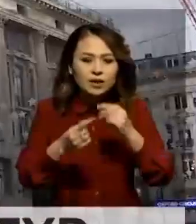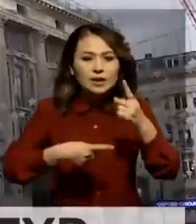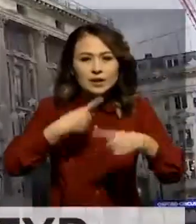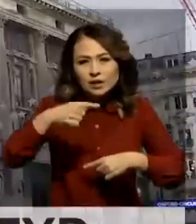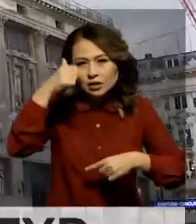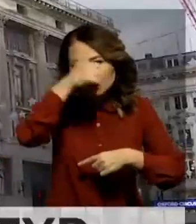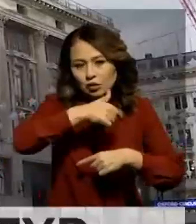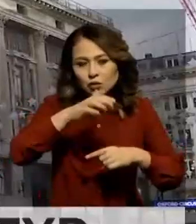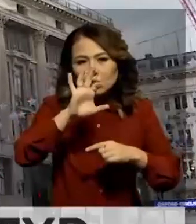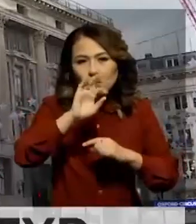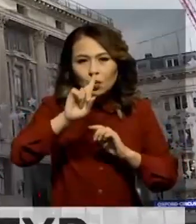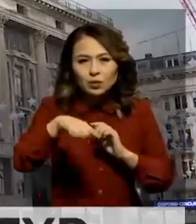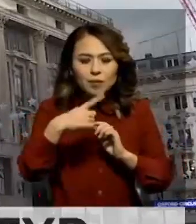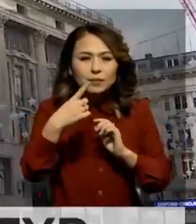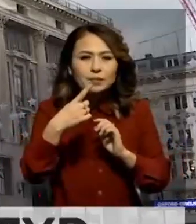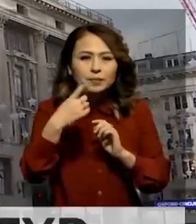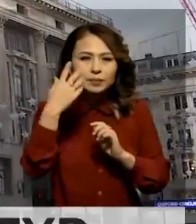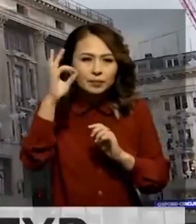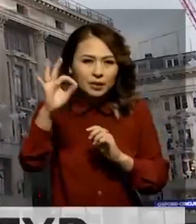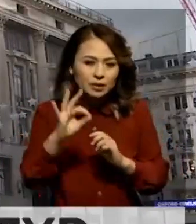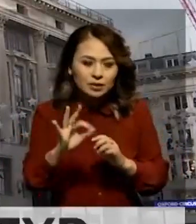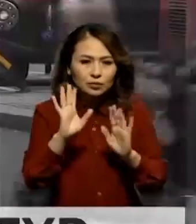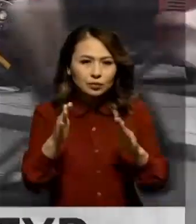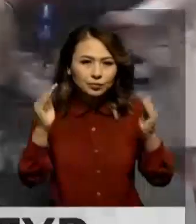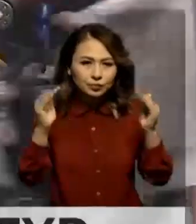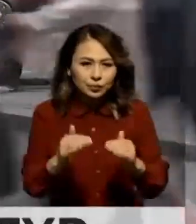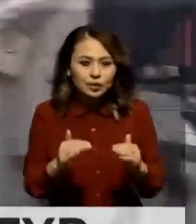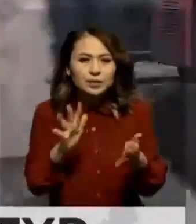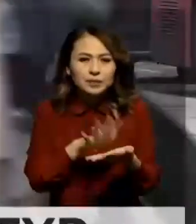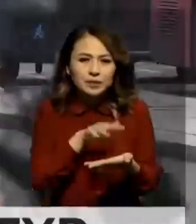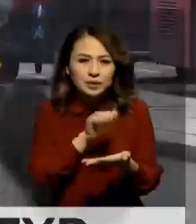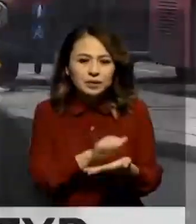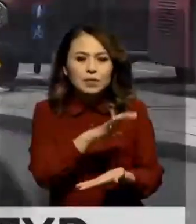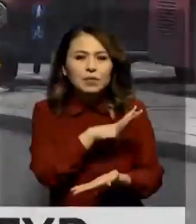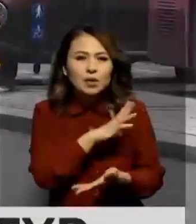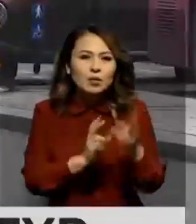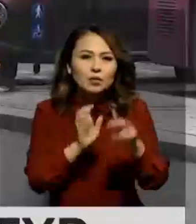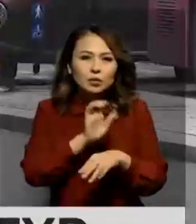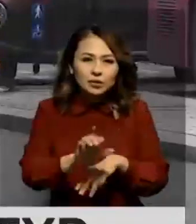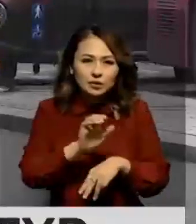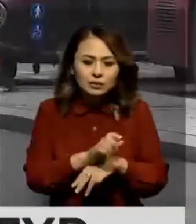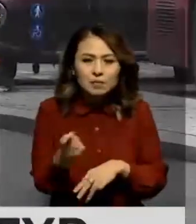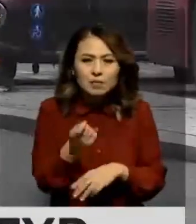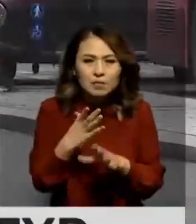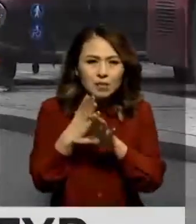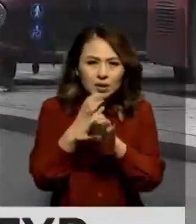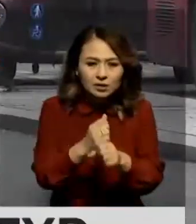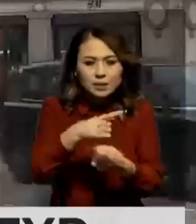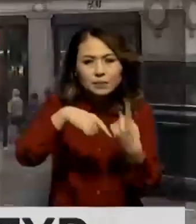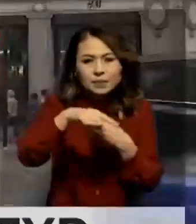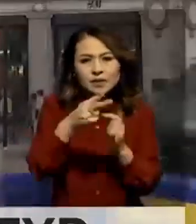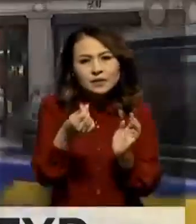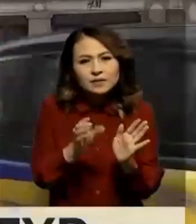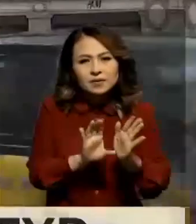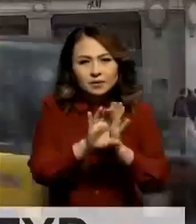жылы 0,4%-ке құлдырайды деген болжам бар. Осының кесірінен өндіріс көлемі азайып, бизнеске құйылатын